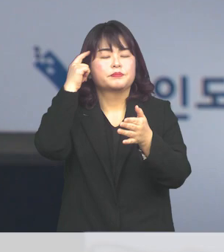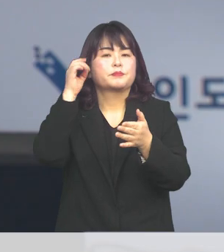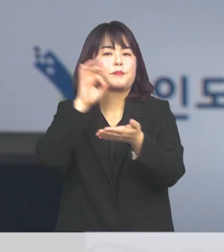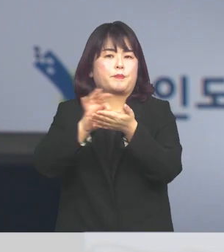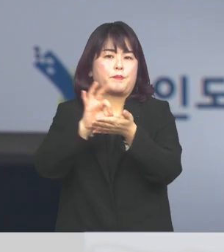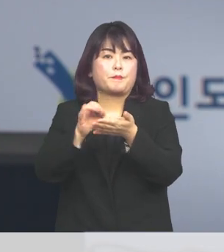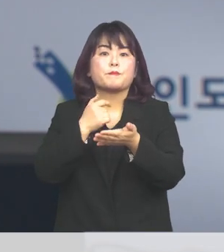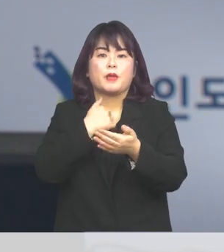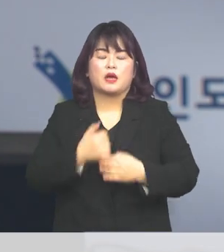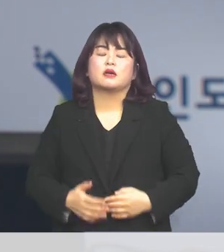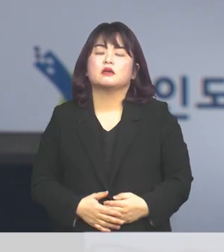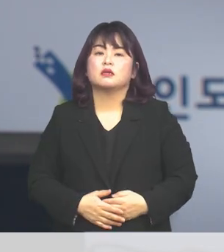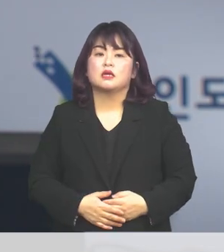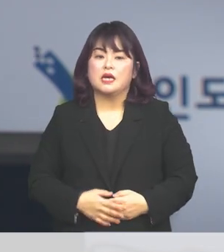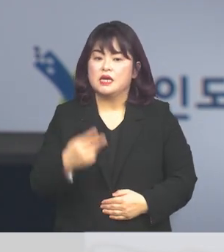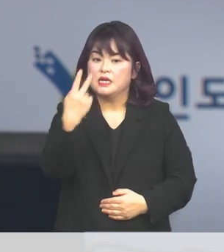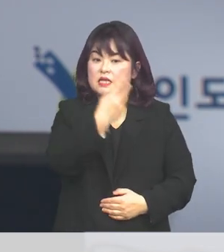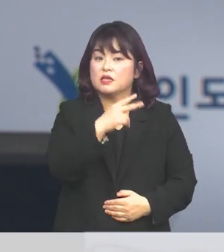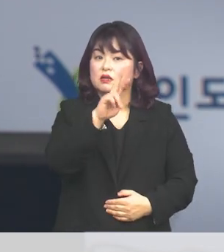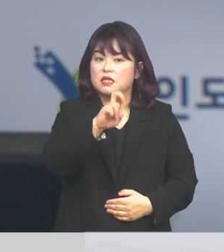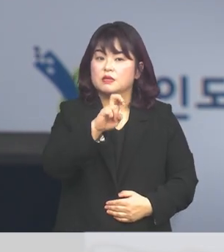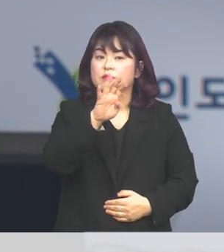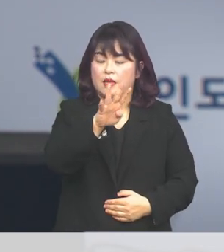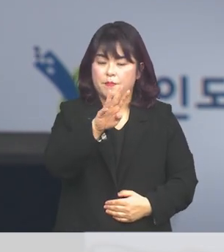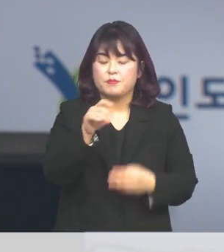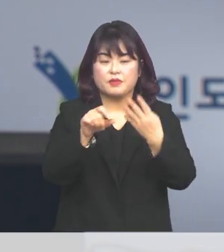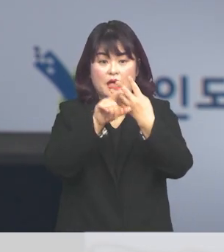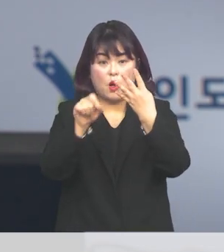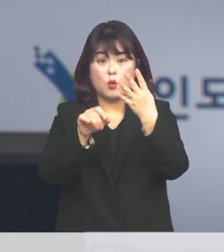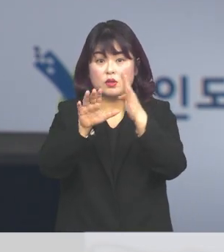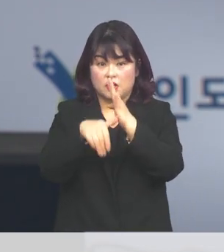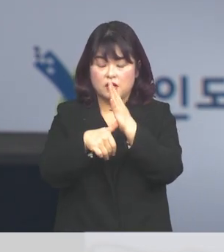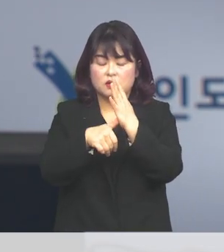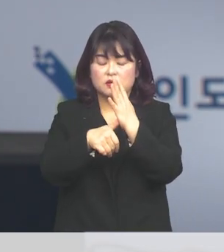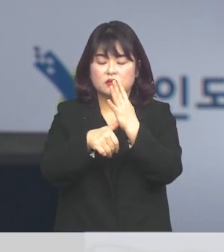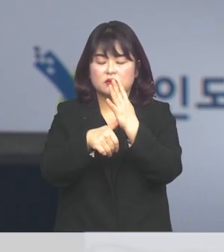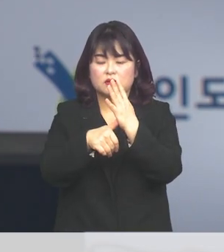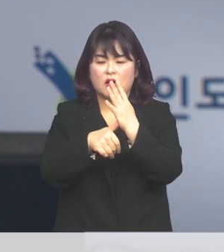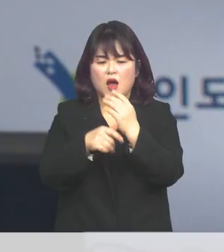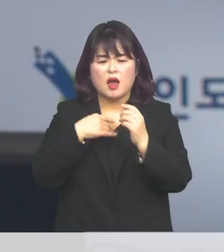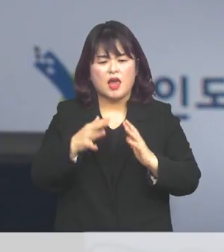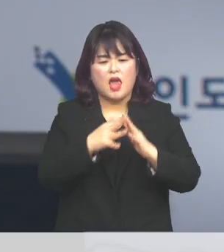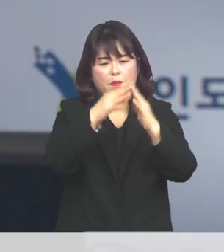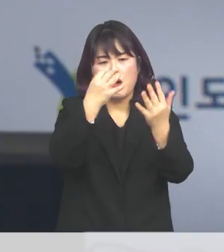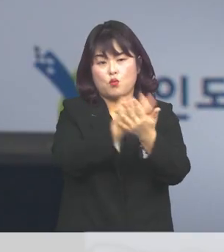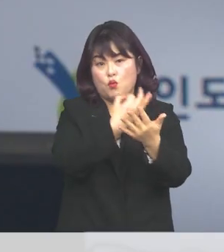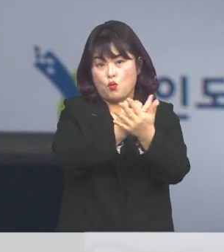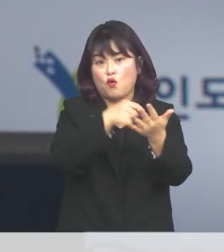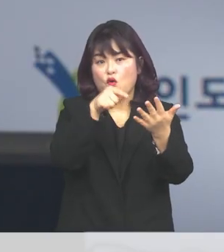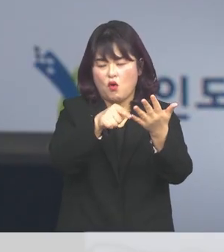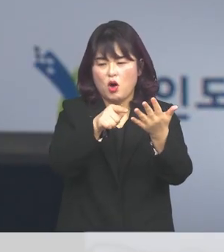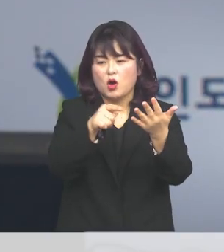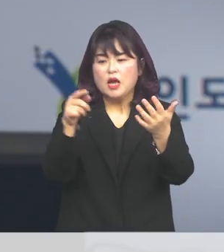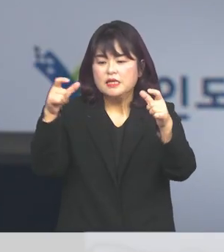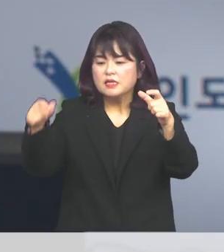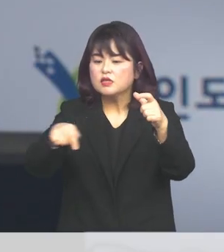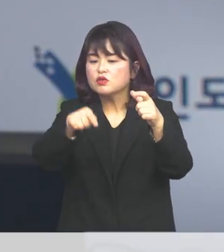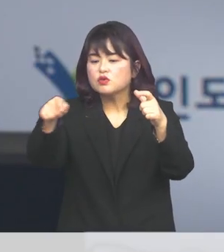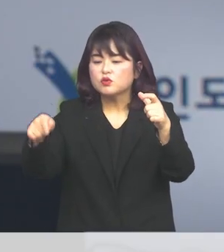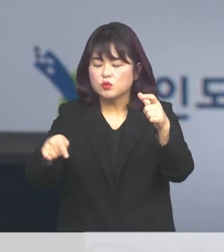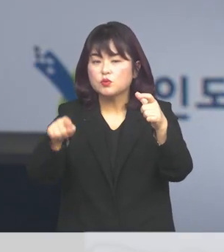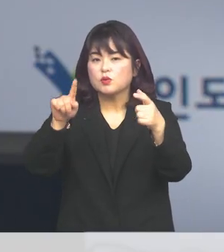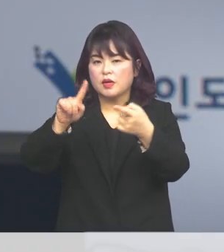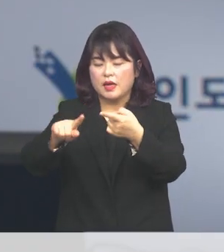주력을 했고요. 그래서 2023년 4월에 개발 이익금은